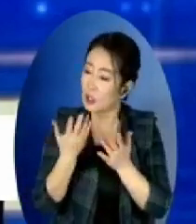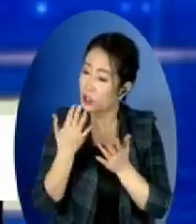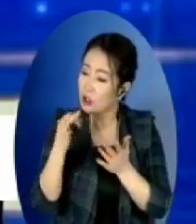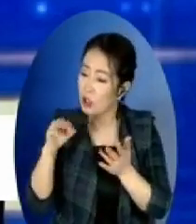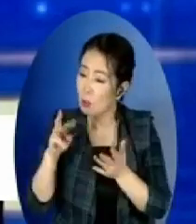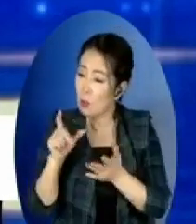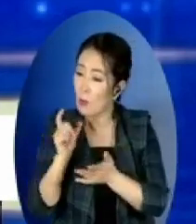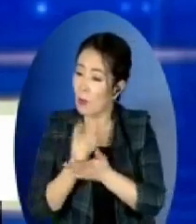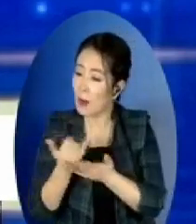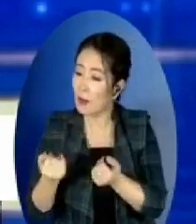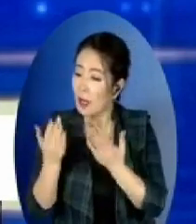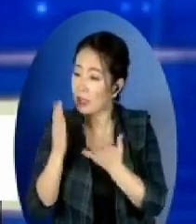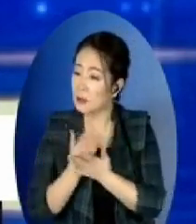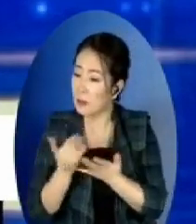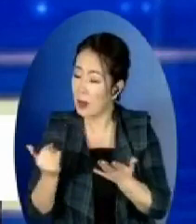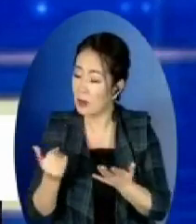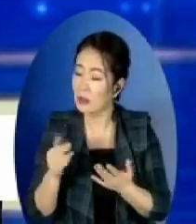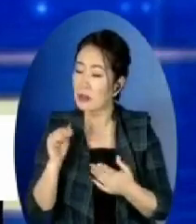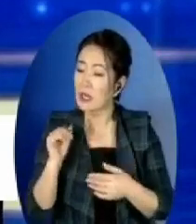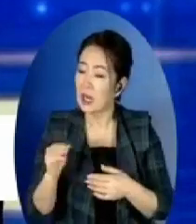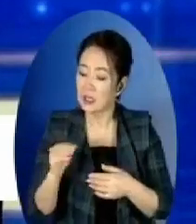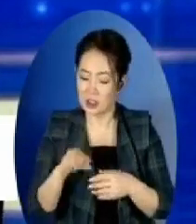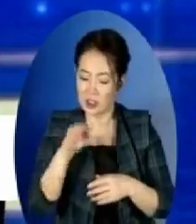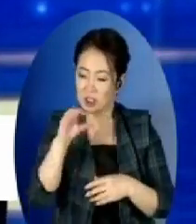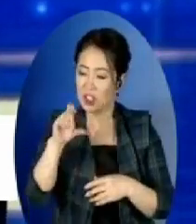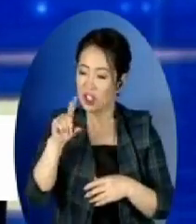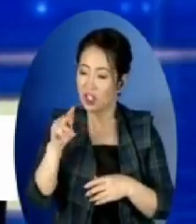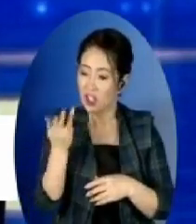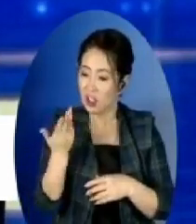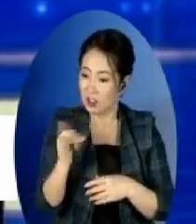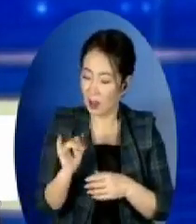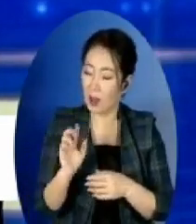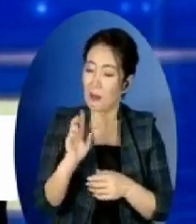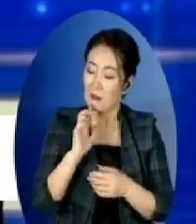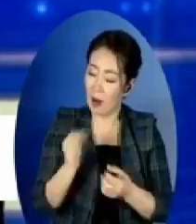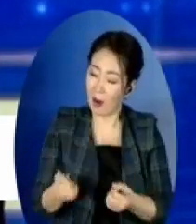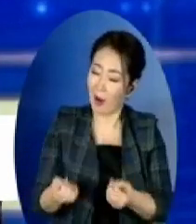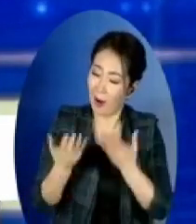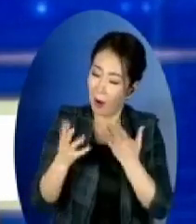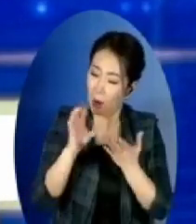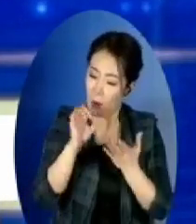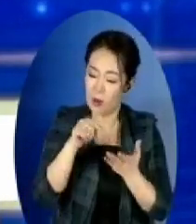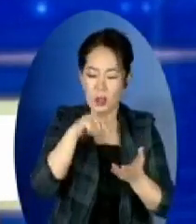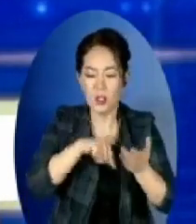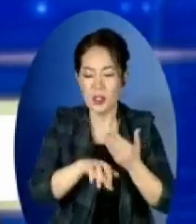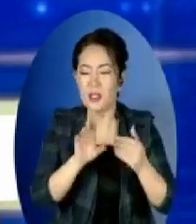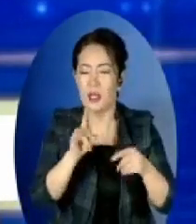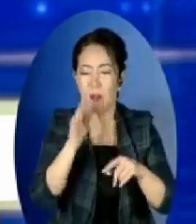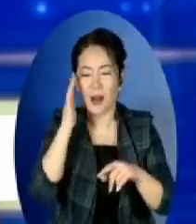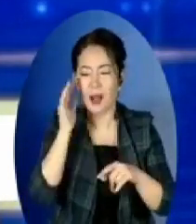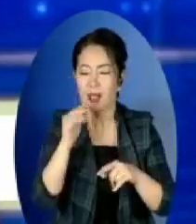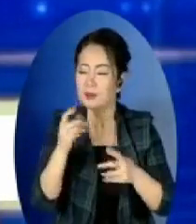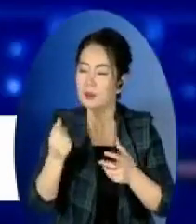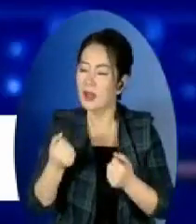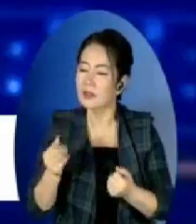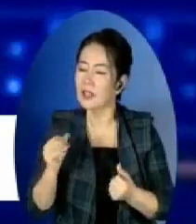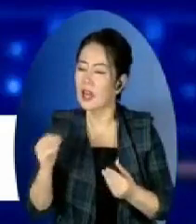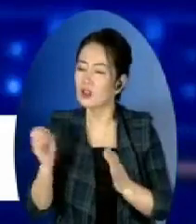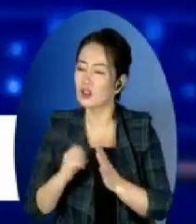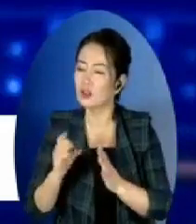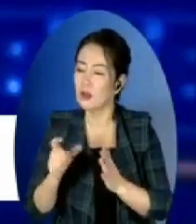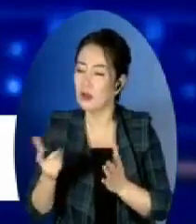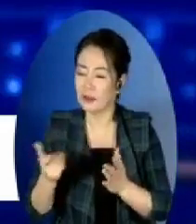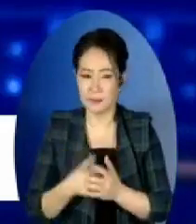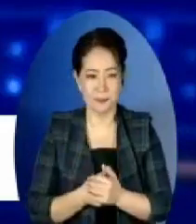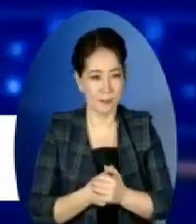зорчигчд ер нь гарч ийнү. Ингээд сэжигтэй тохиолдол гарсан нөхцөлд бол ямар арга хэмжээ авах хэрэгтэй юм бэ? За яг